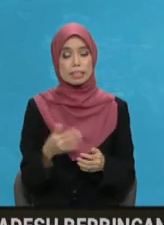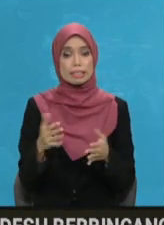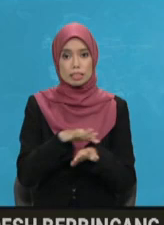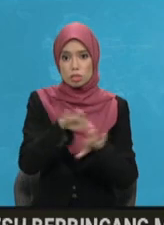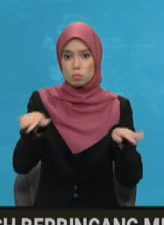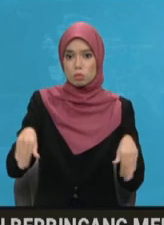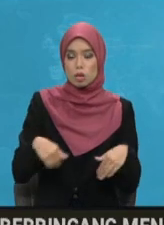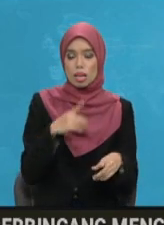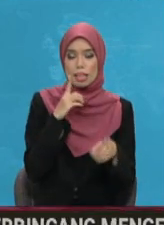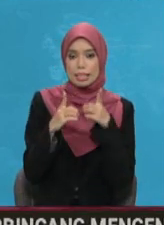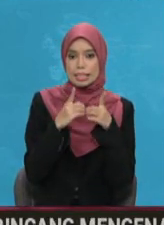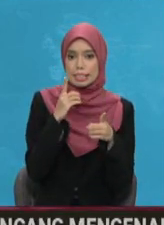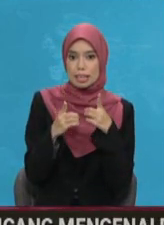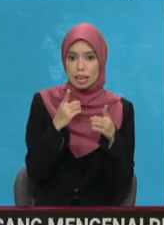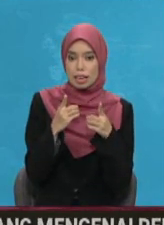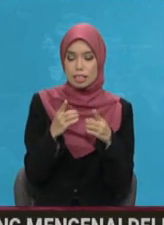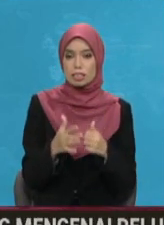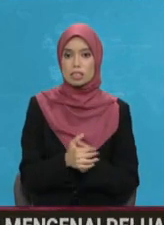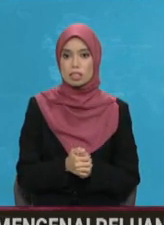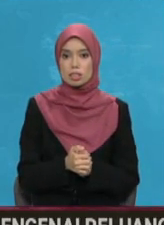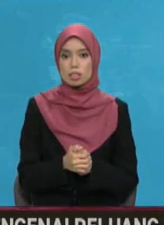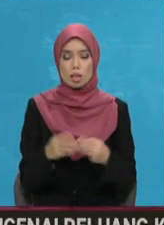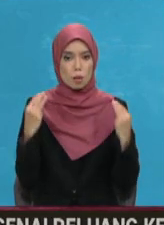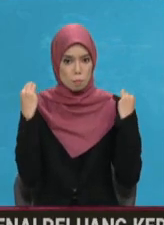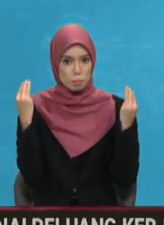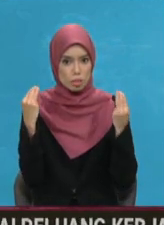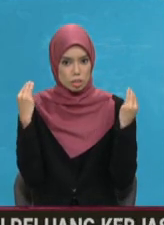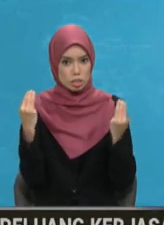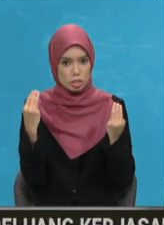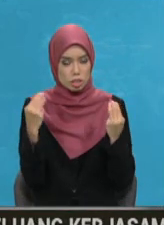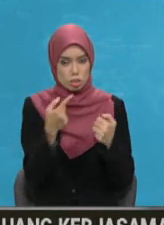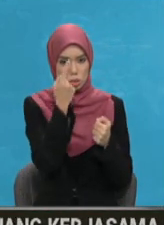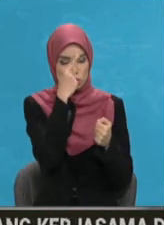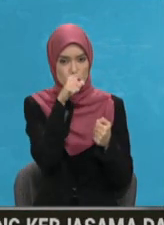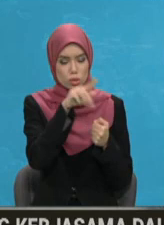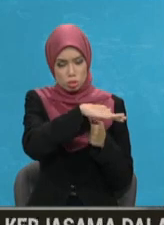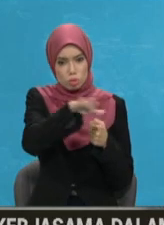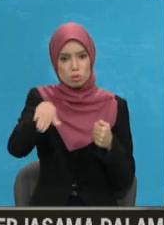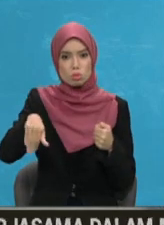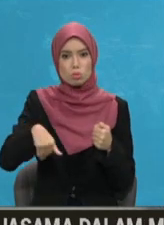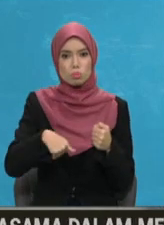ahli final undangan majelis antara lain bertujuan bagi sama-sama menyeberangkan sambutan